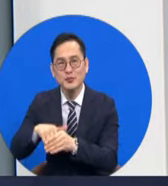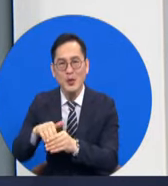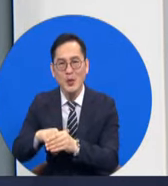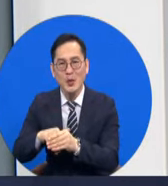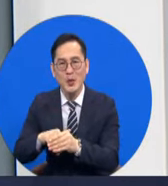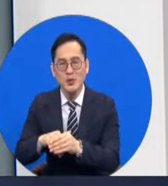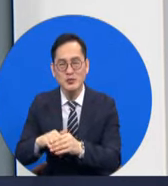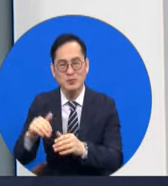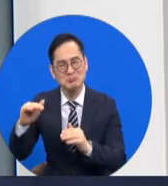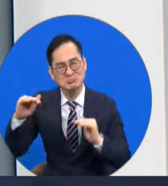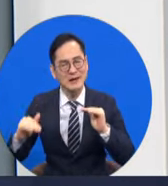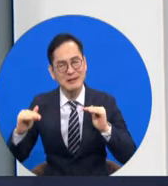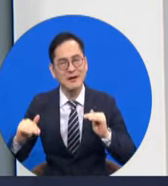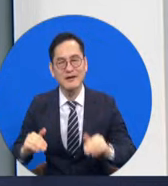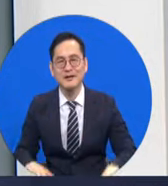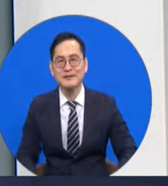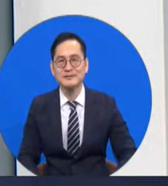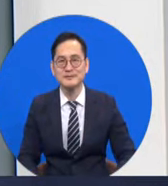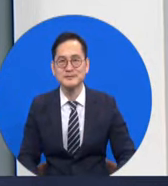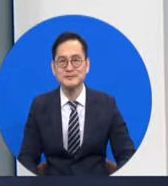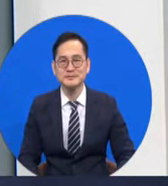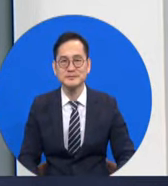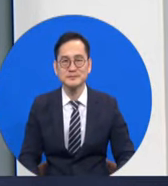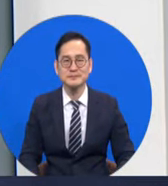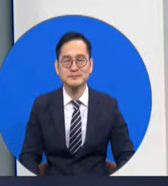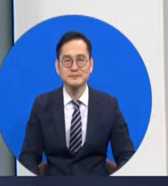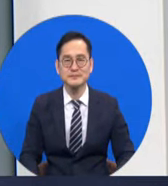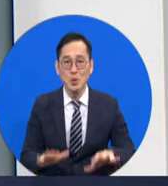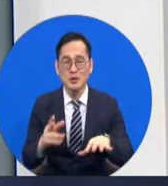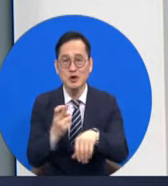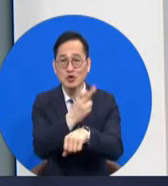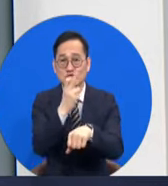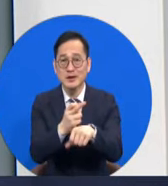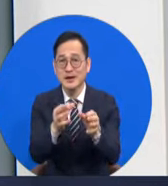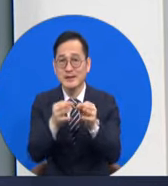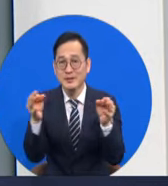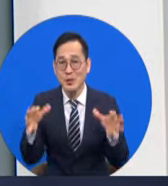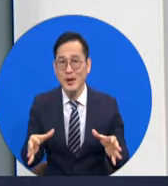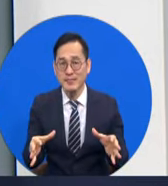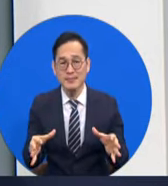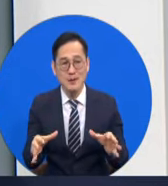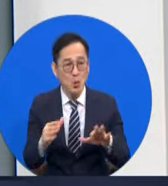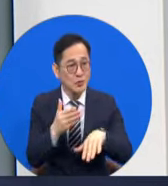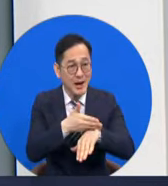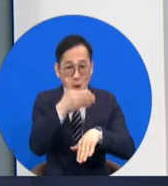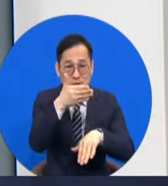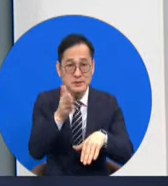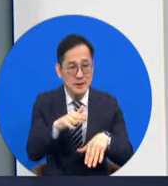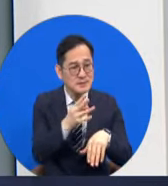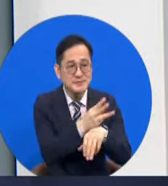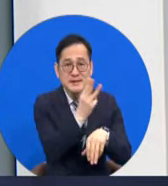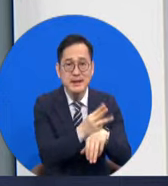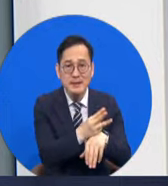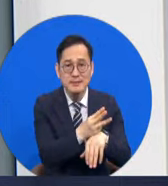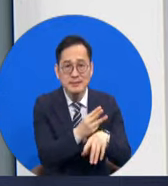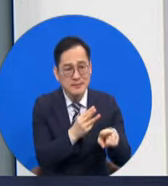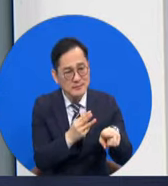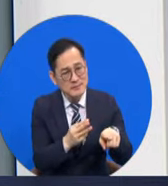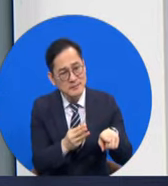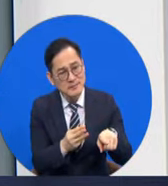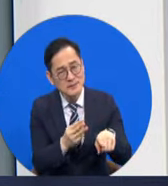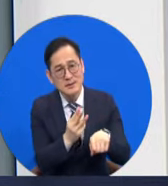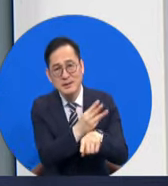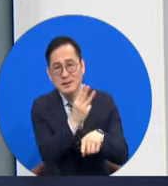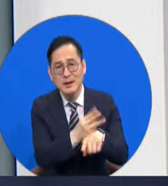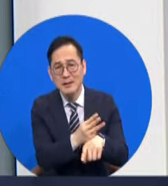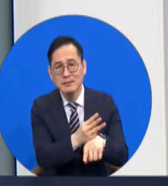예. 오늘 아침 6시부터 저녁 6시까지 12시간 하잖아요. 그러면 지금 9시잖아요. 그럼 3시간 지났잖아요. 네. 그럼 4분의 1이